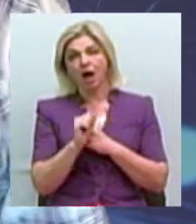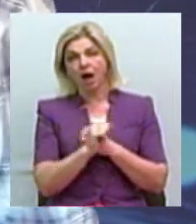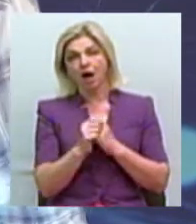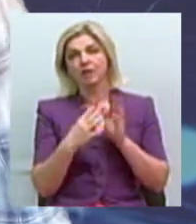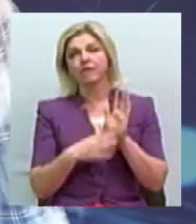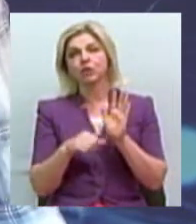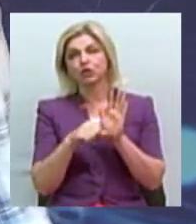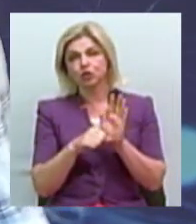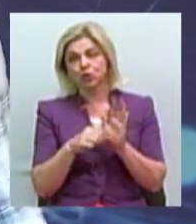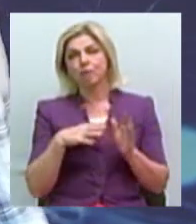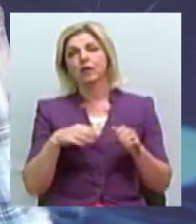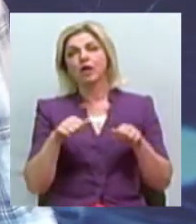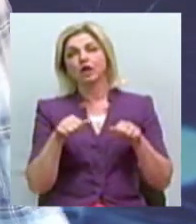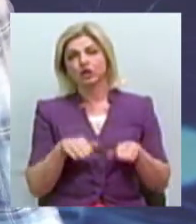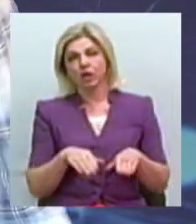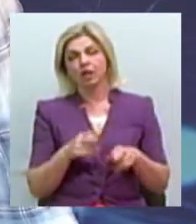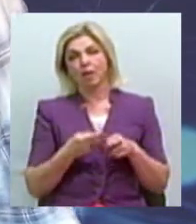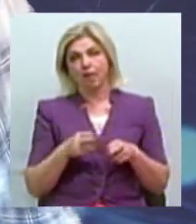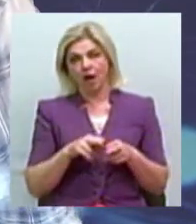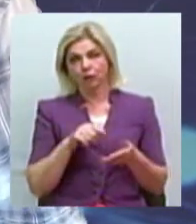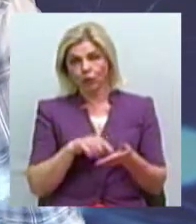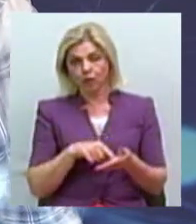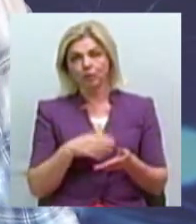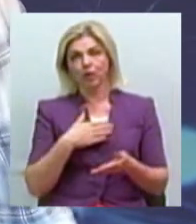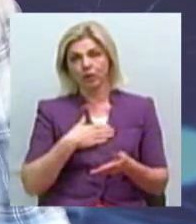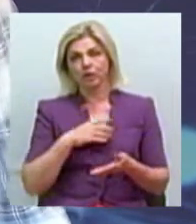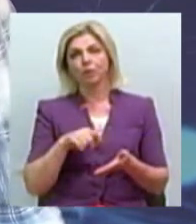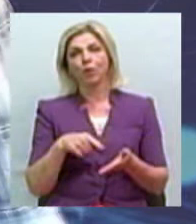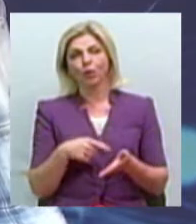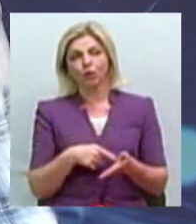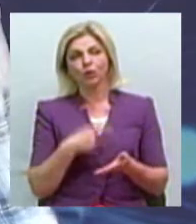было принято решение, по которому нашему